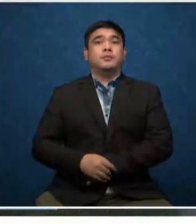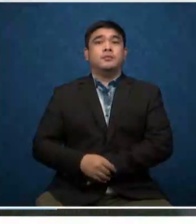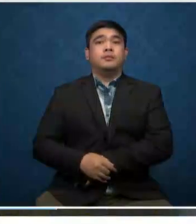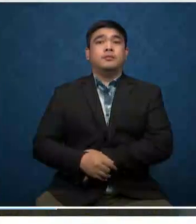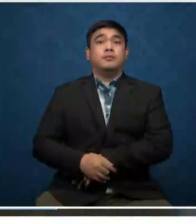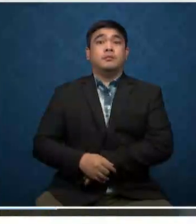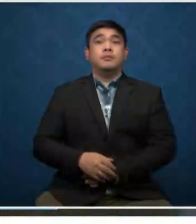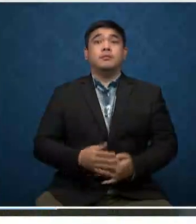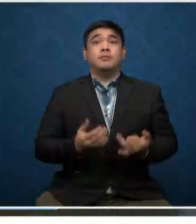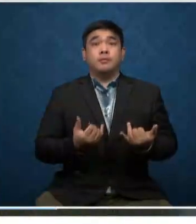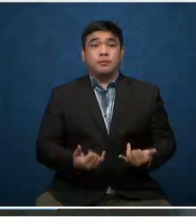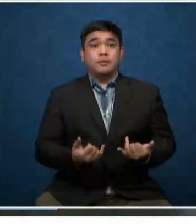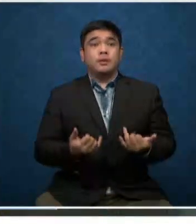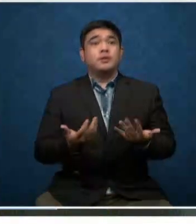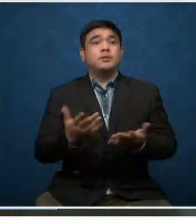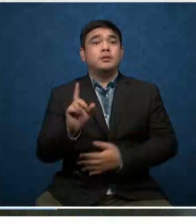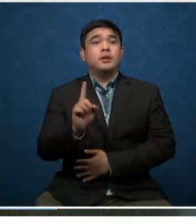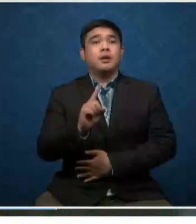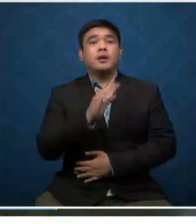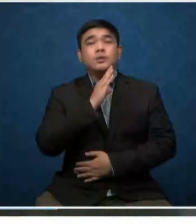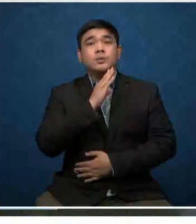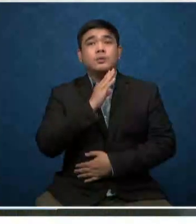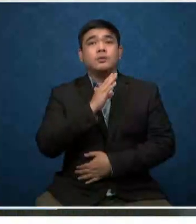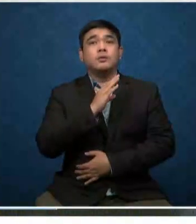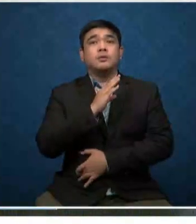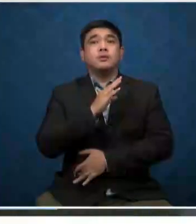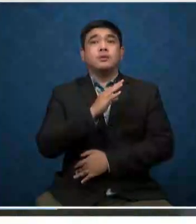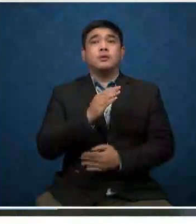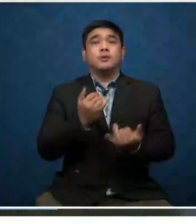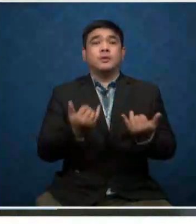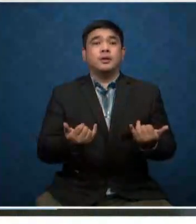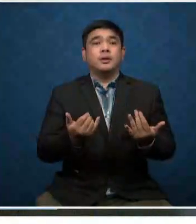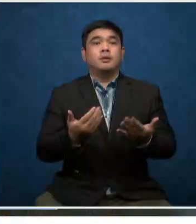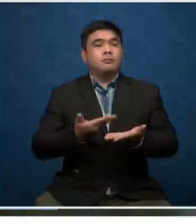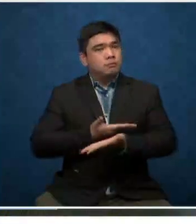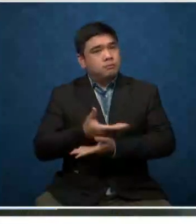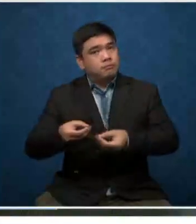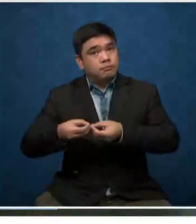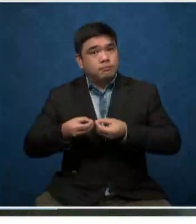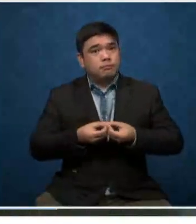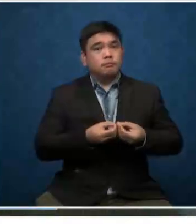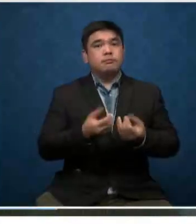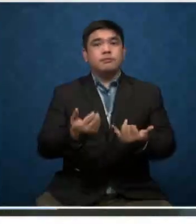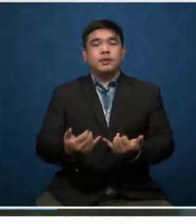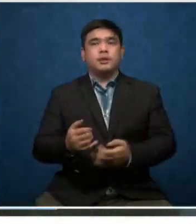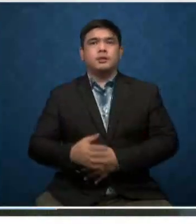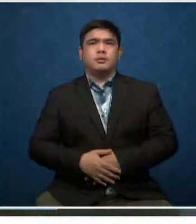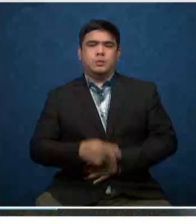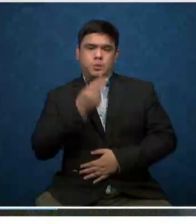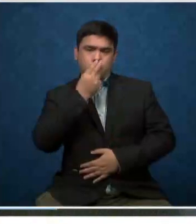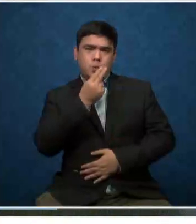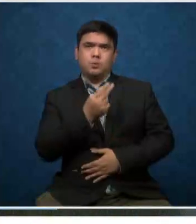ตามการที่เราพิจารณาในวันนี้ก็เพียงแต่ว่าจะเห็นชอบ